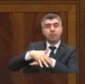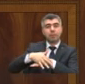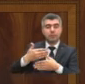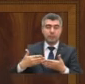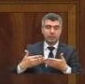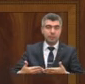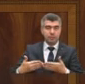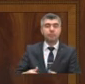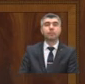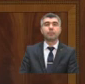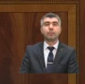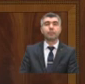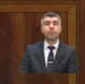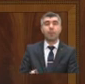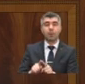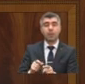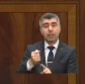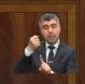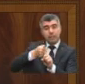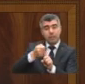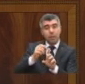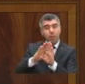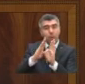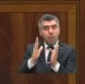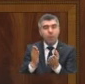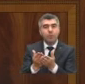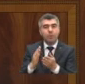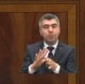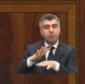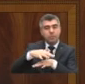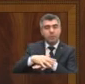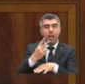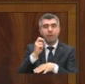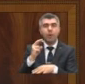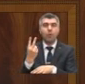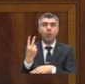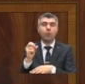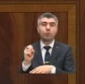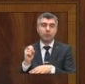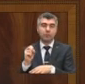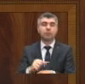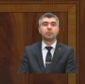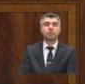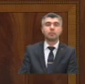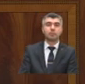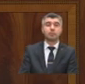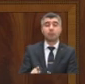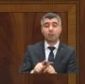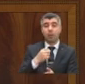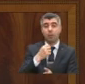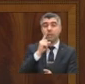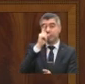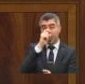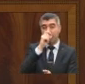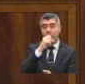الذي كان من المفروض الانتهاء من إنجاز هذه السدود سنة 2020، الأمر الذي انعكس سلبا